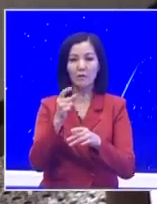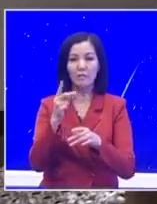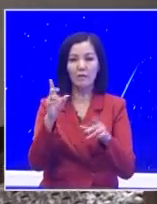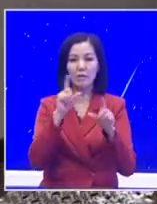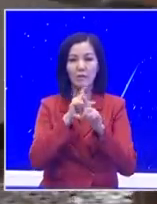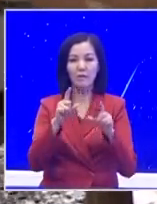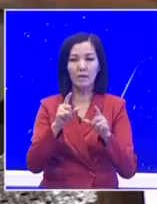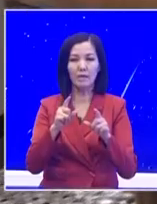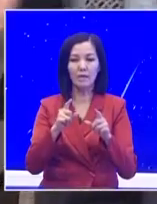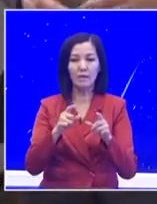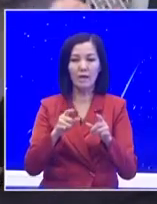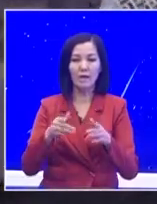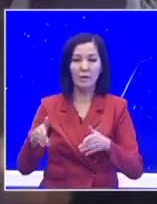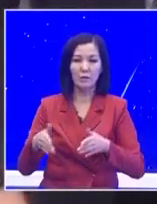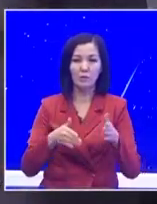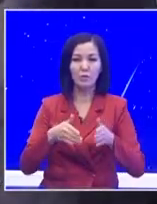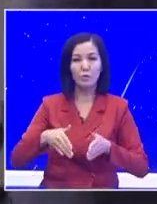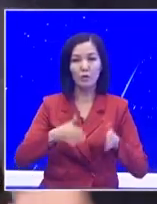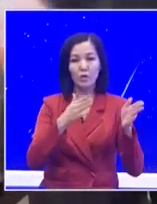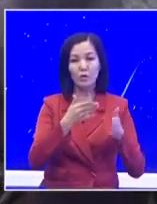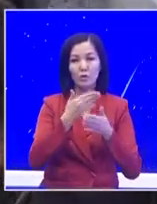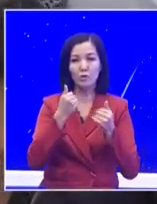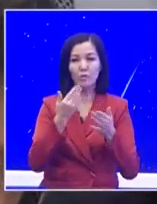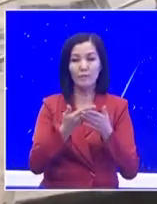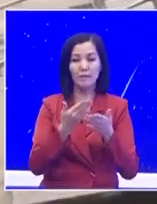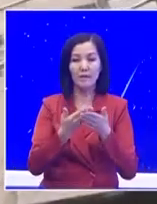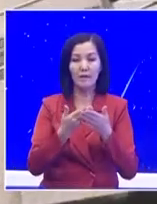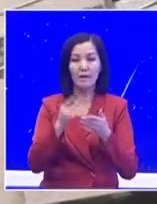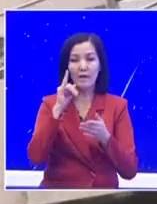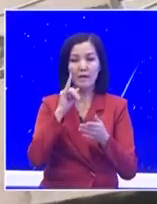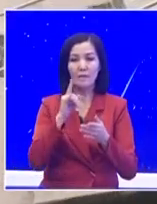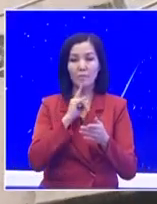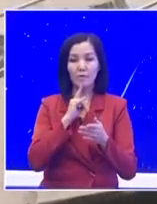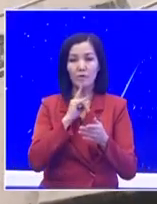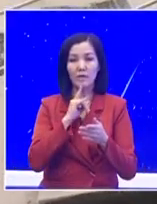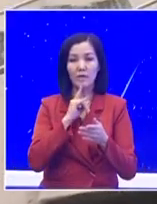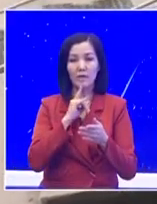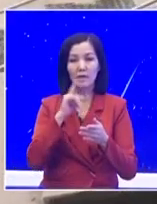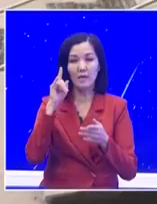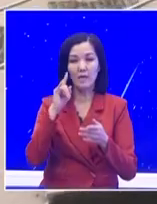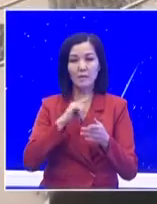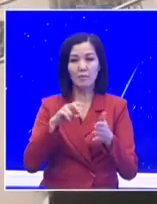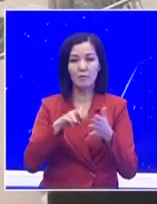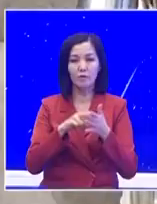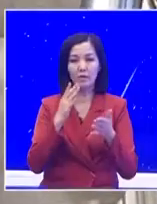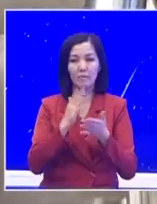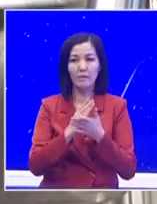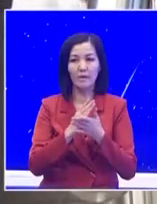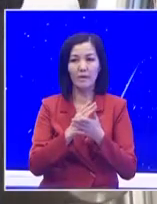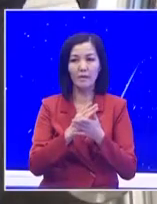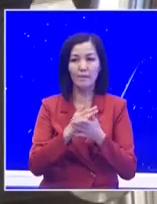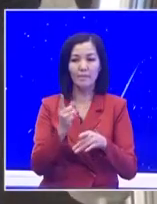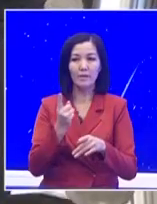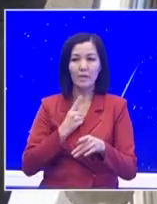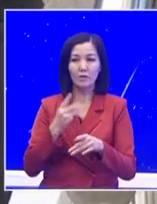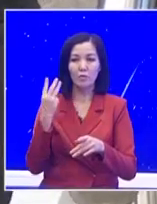кіріп шығуға мүмкіндік жоқ. Мәселен, Қазпоштада. Мұнда мүмкіндігі шектеулі азаматтарға бар жағдай жасалған. Мекеме күзетшісі көмекшісімен